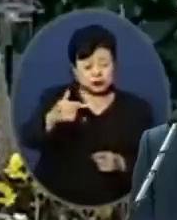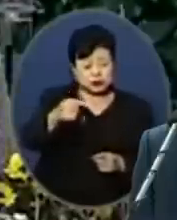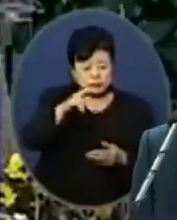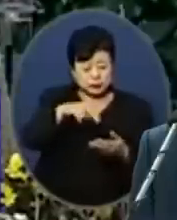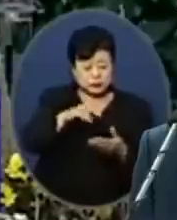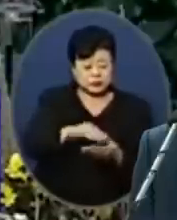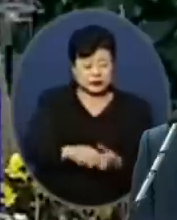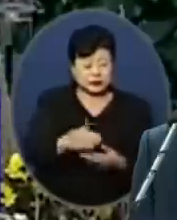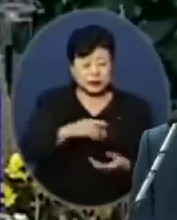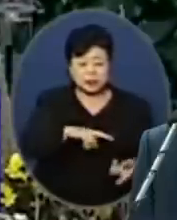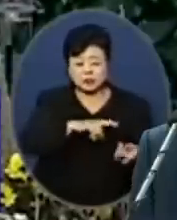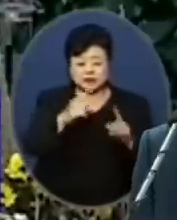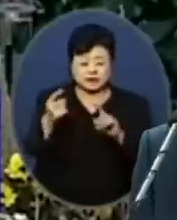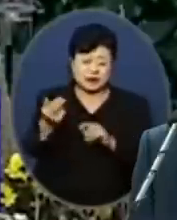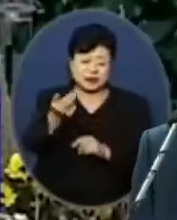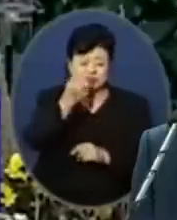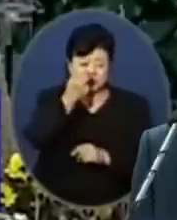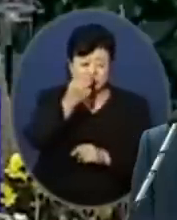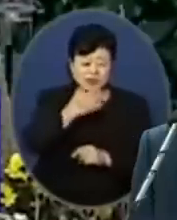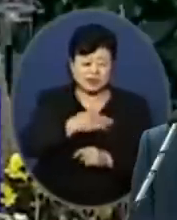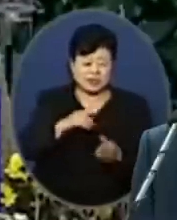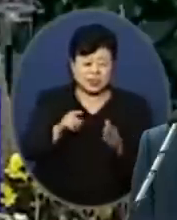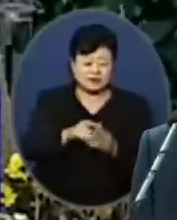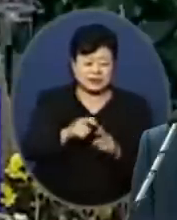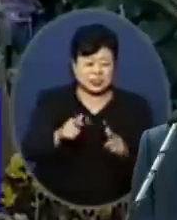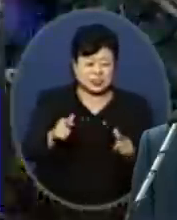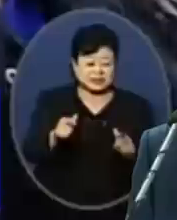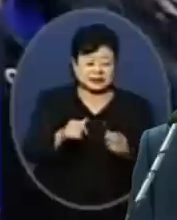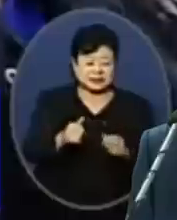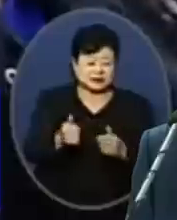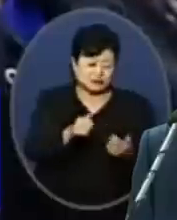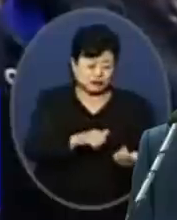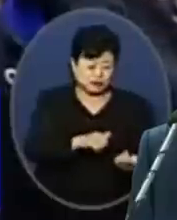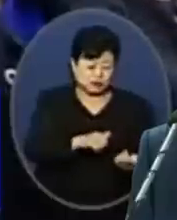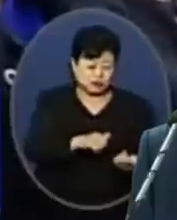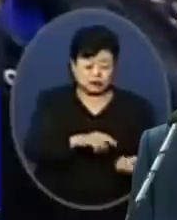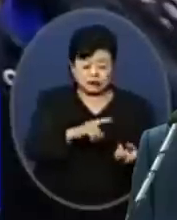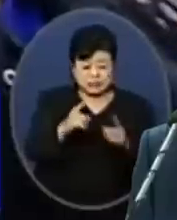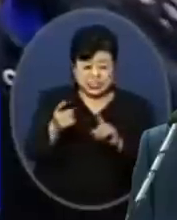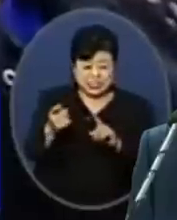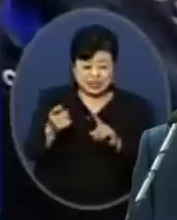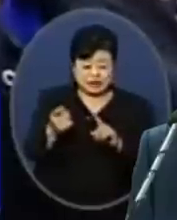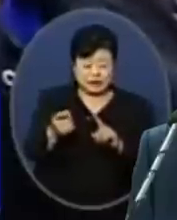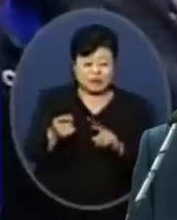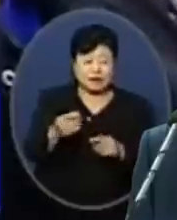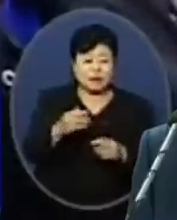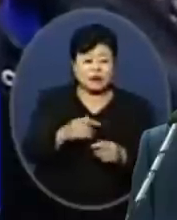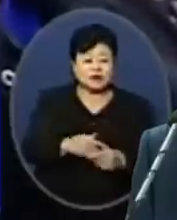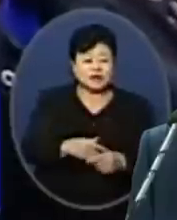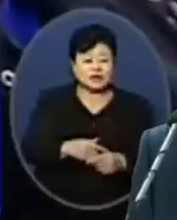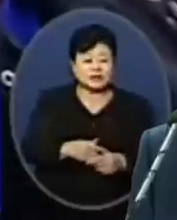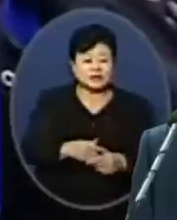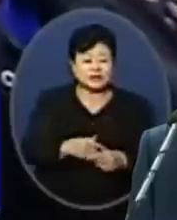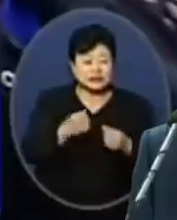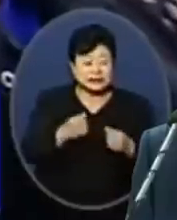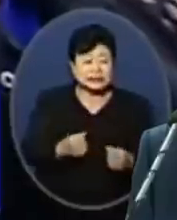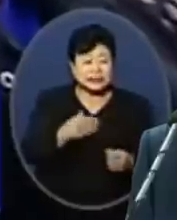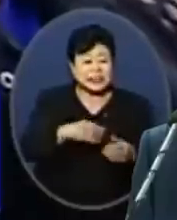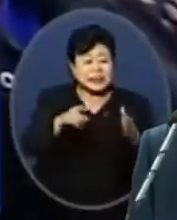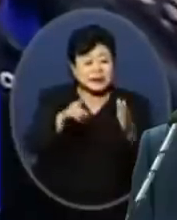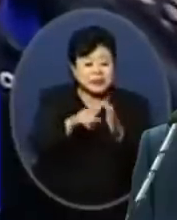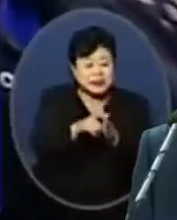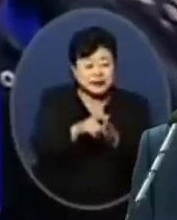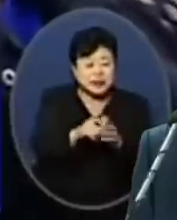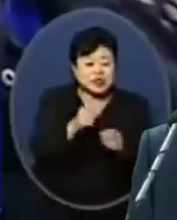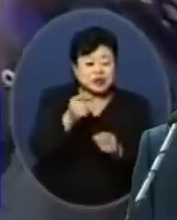같이 읽어보십시다. 나는 부활이요 생명이니 나를 믿는 자는 죽어도 살겠고 무릇 살아서 나를 믿는